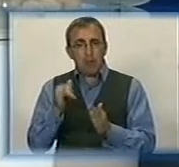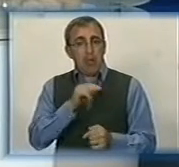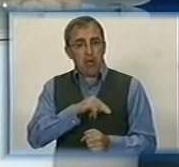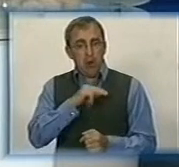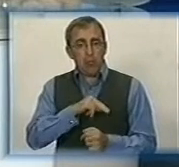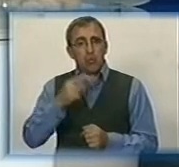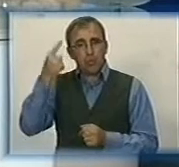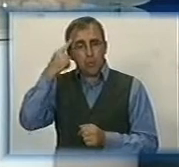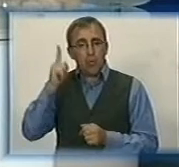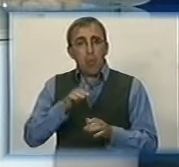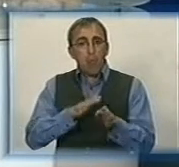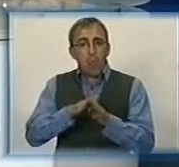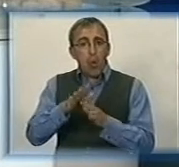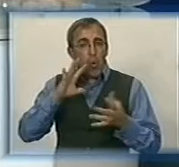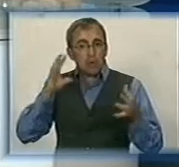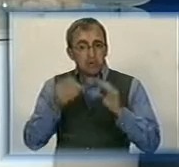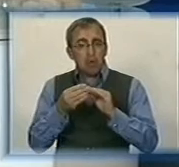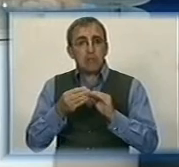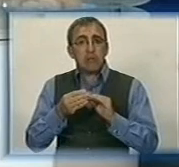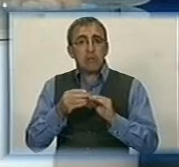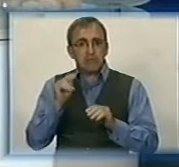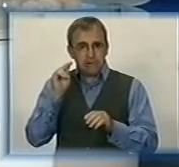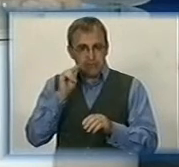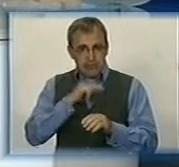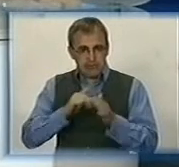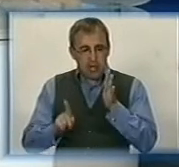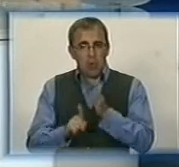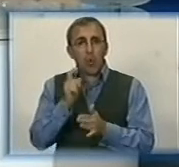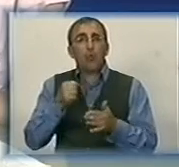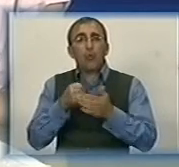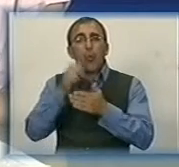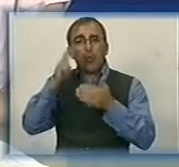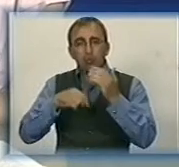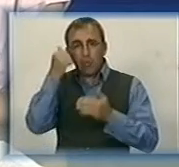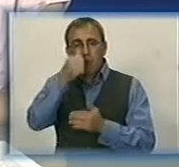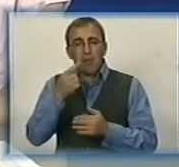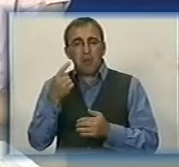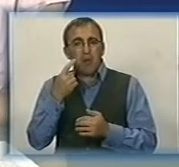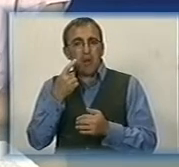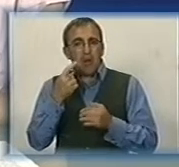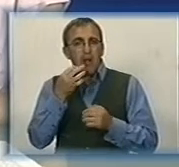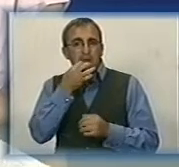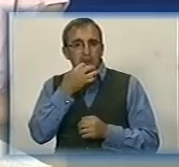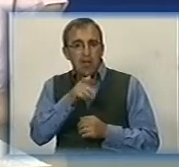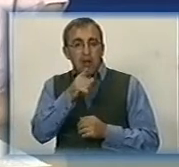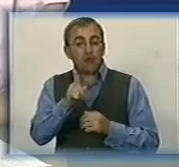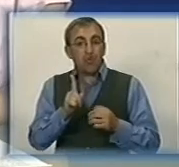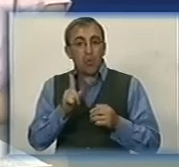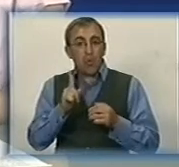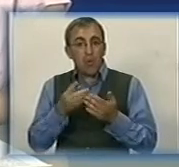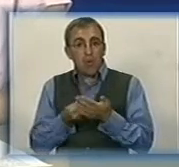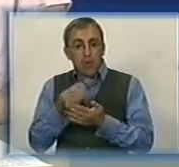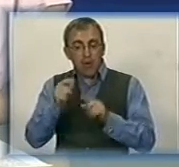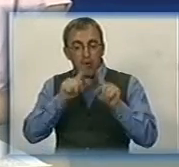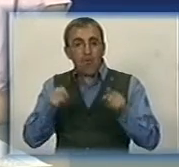що повноцінно вона заработає тільки разве що к концу року. Одне із нарікань стосується того, що платіжки або не